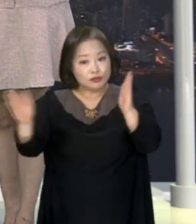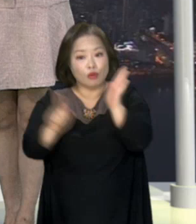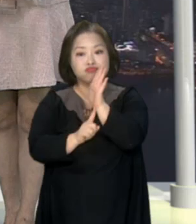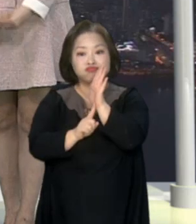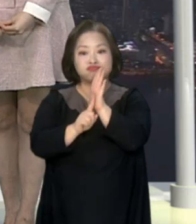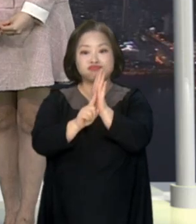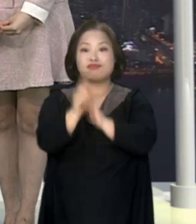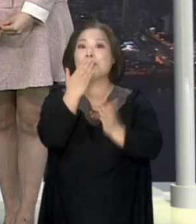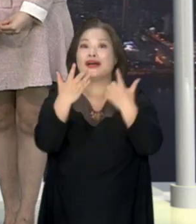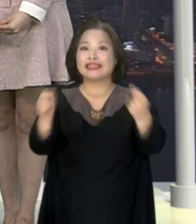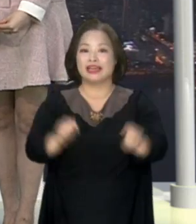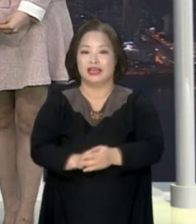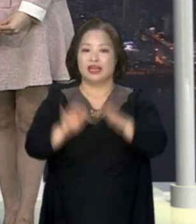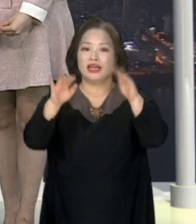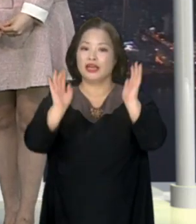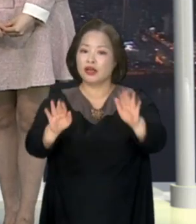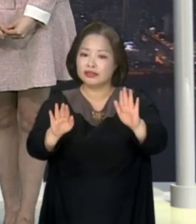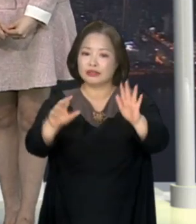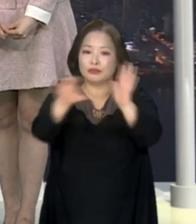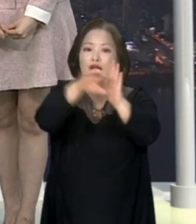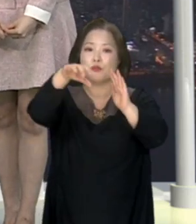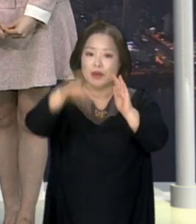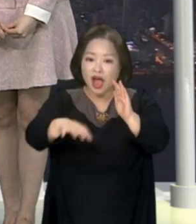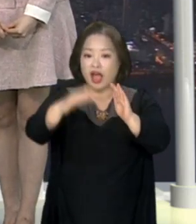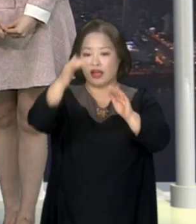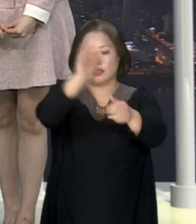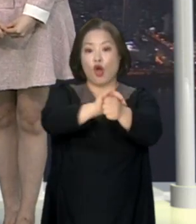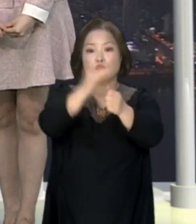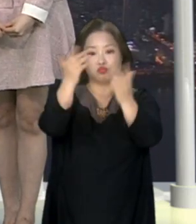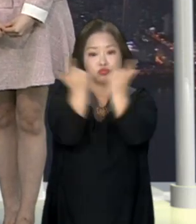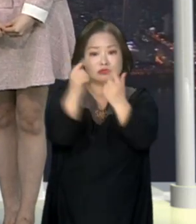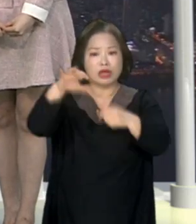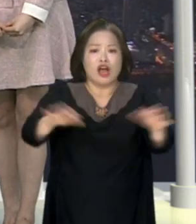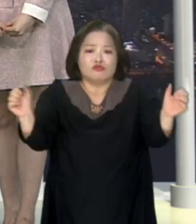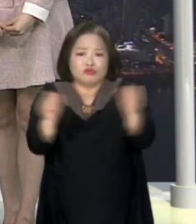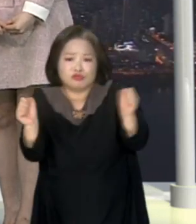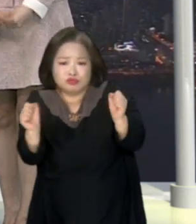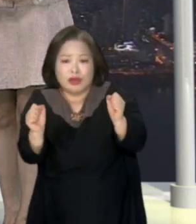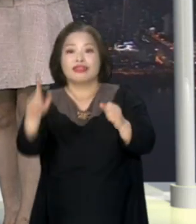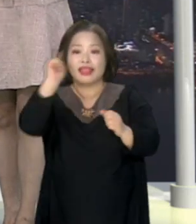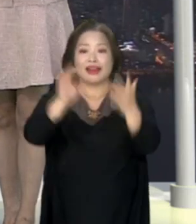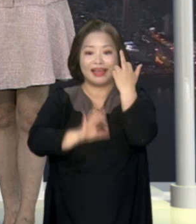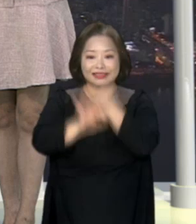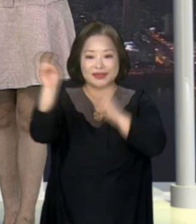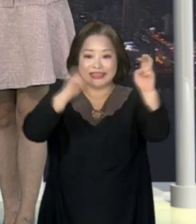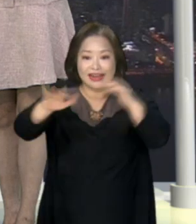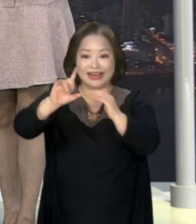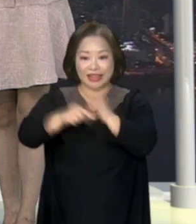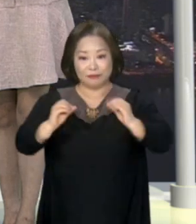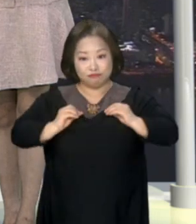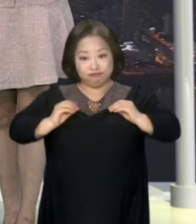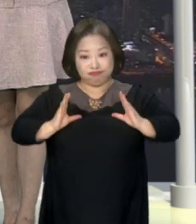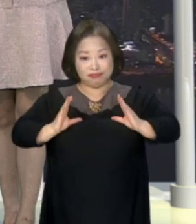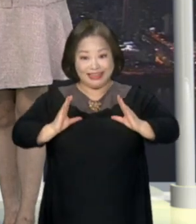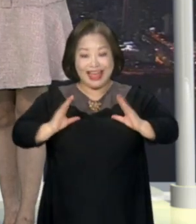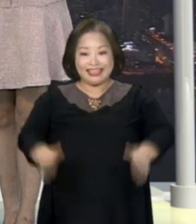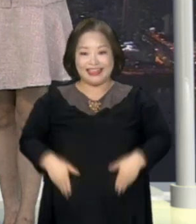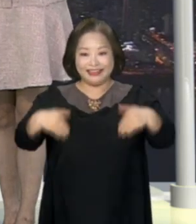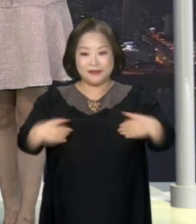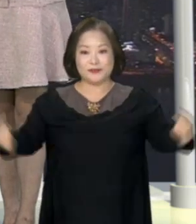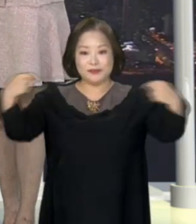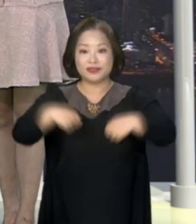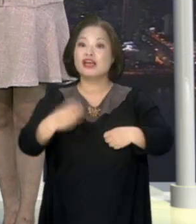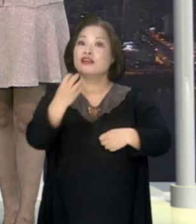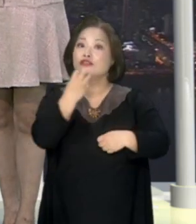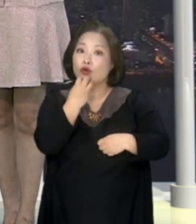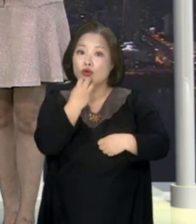중부지방과 경북에는 한파 특보가 발효되겠습니다 내일 출근길은 옷차림을 든든하게 준비하셔야 겠는데요 내일 아침